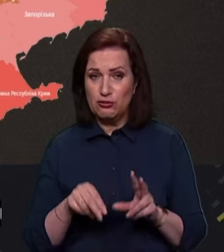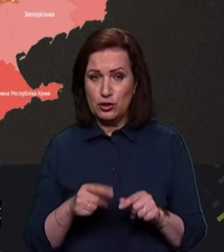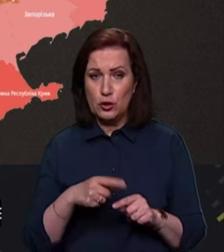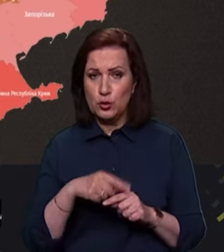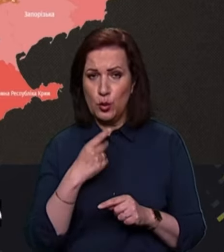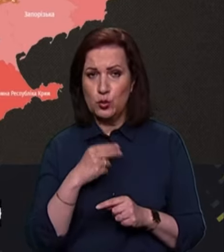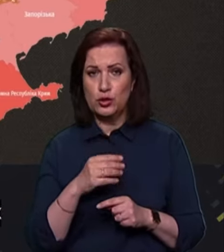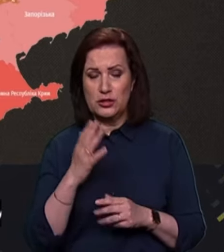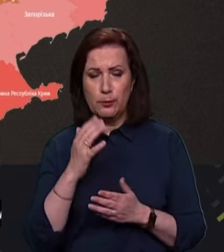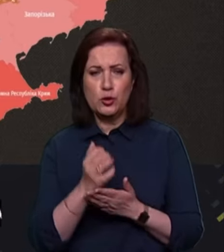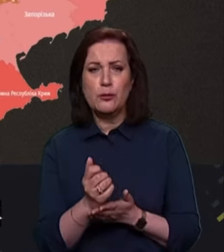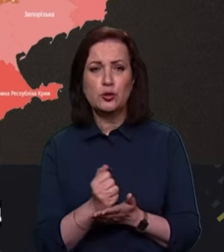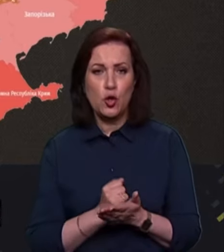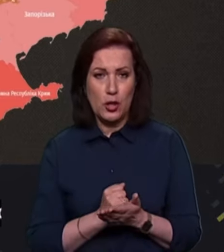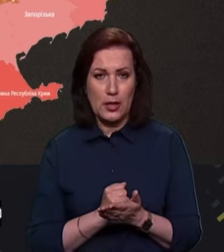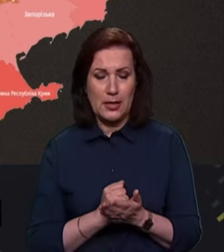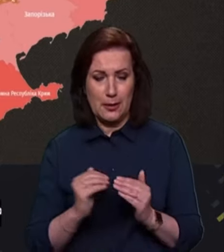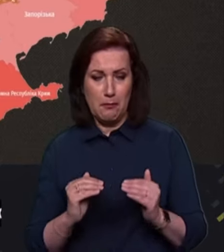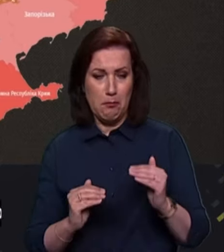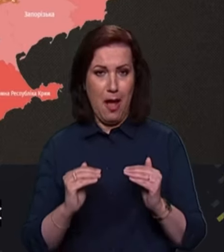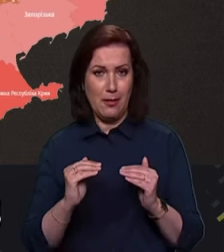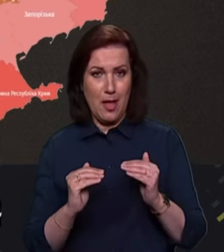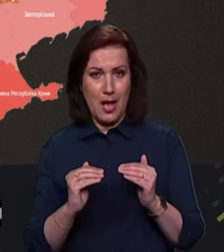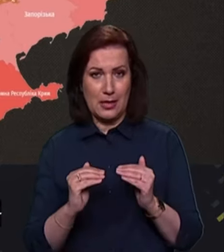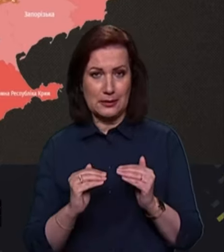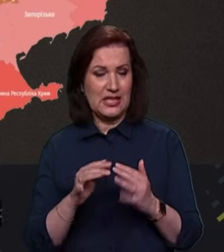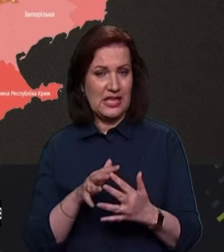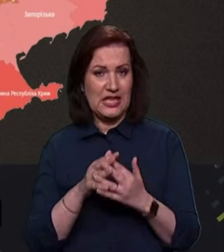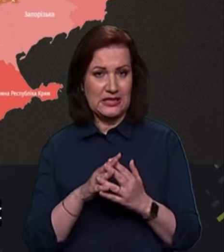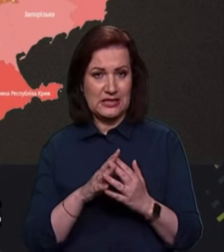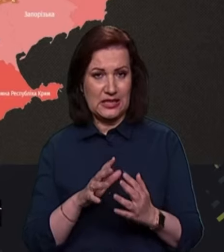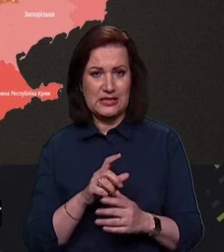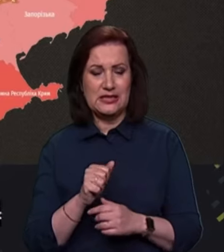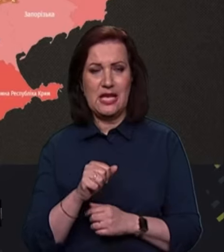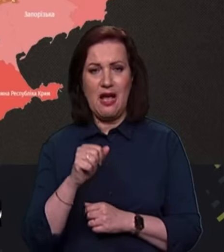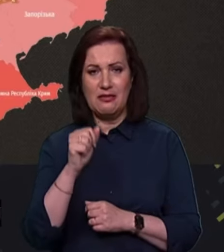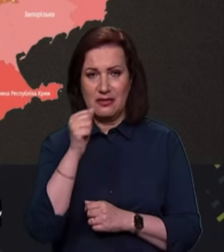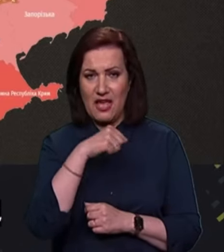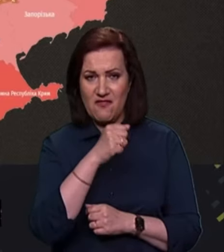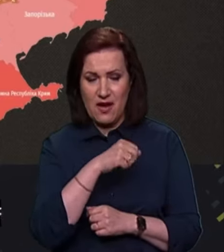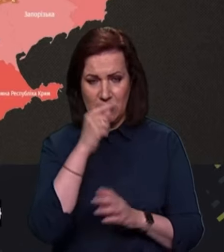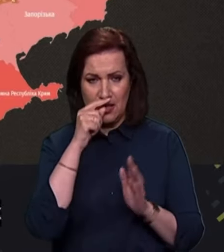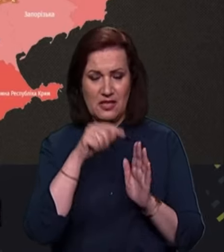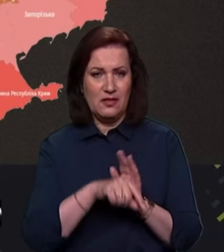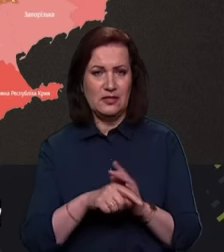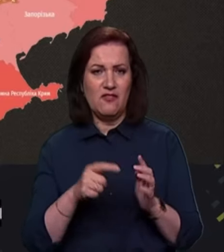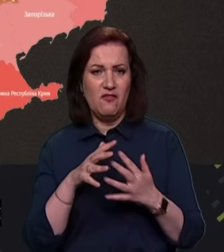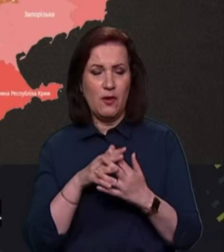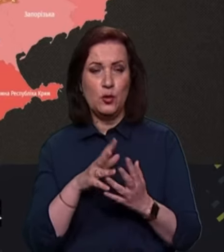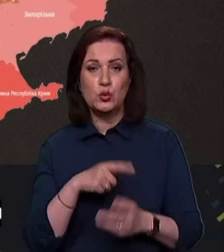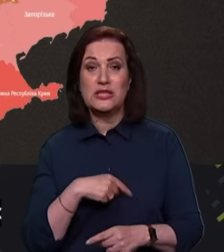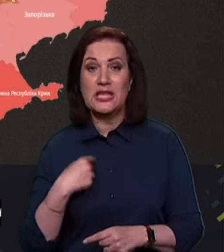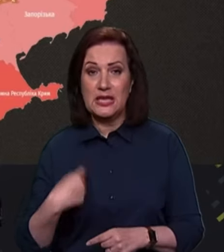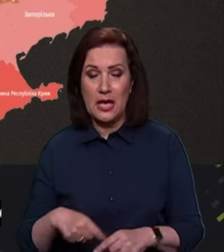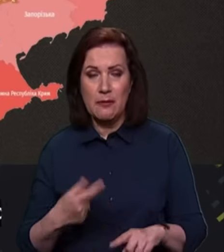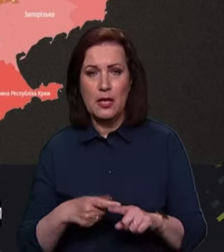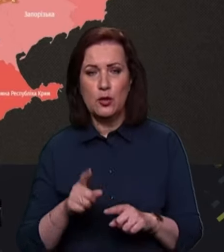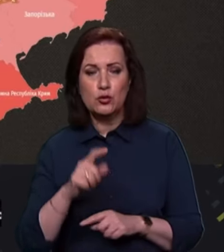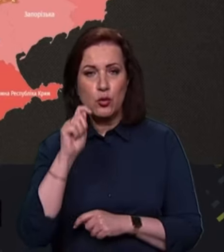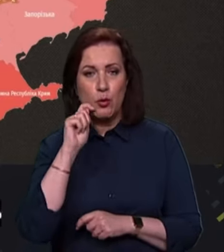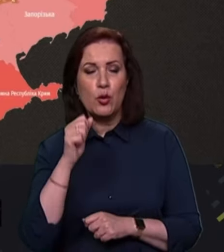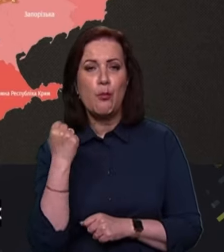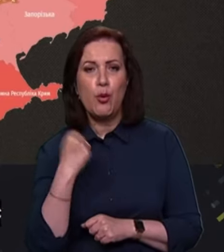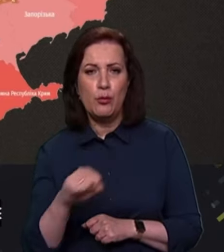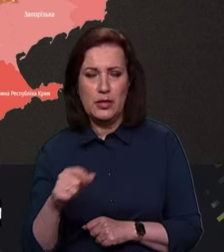способ сохранить баланс и не сражаться за Тайвань и не влезать в большую войну с Китаем, это чтобы